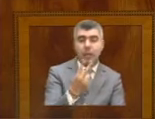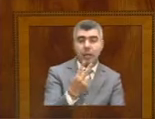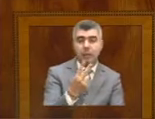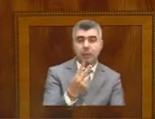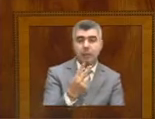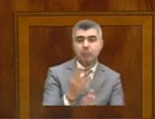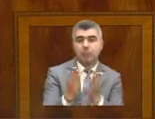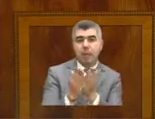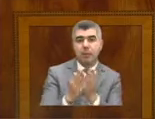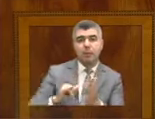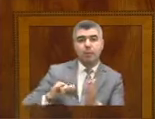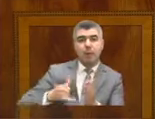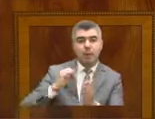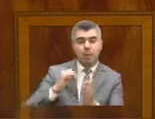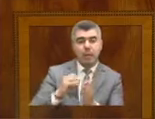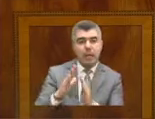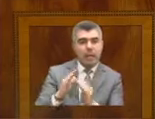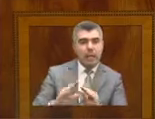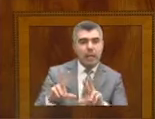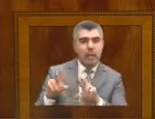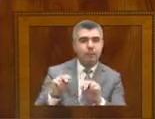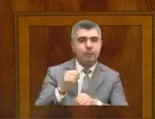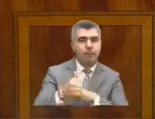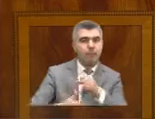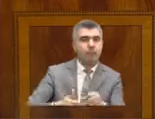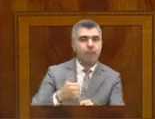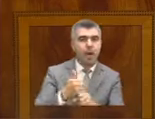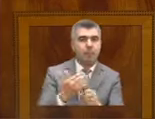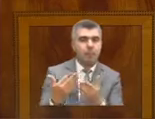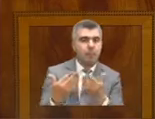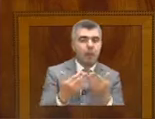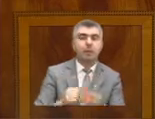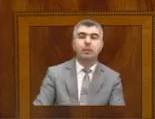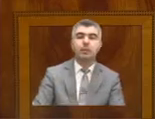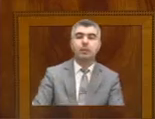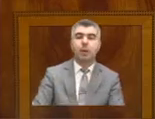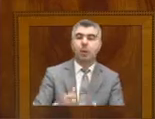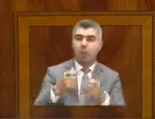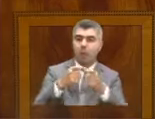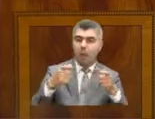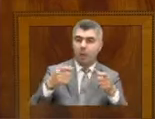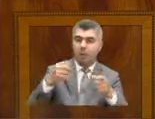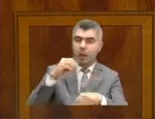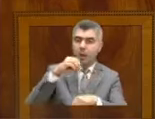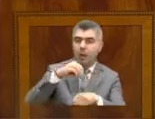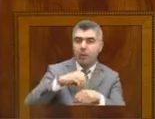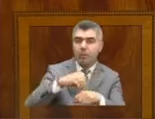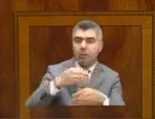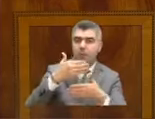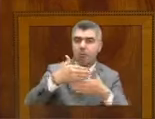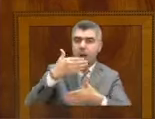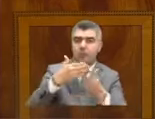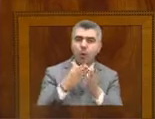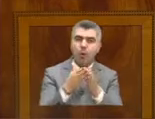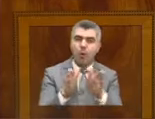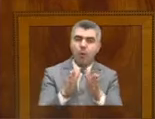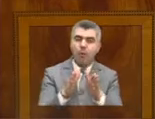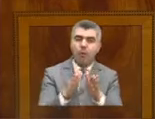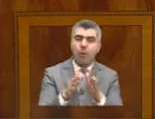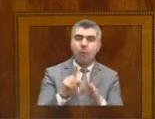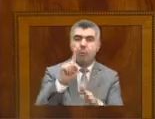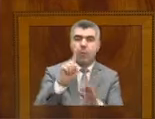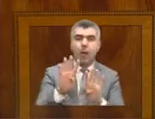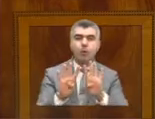إعدادية خلال نفس الموسم الدراسي، وكذا توسيع العرض المدرسي من خلال افتتاح